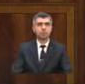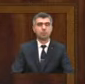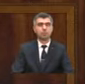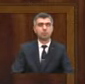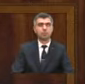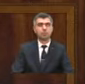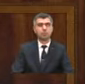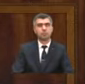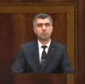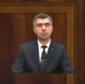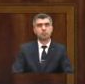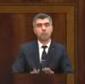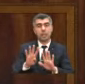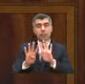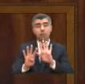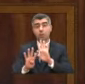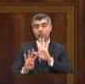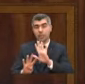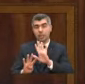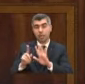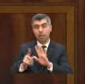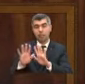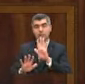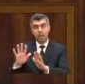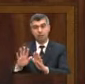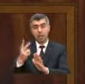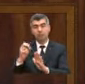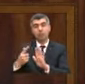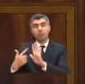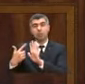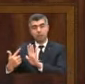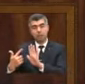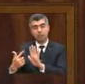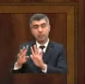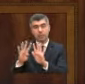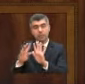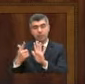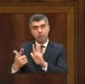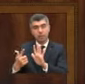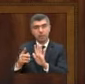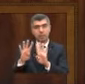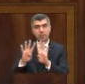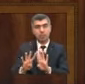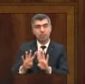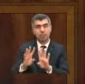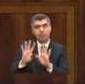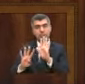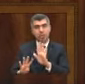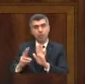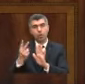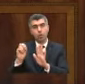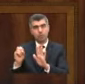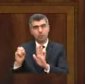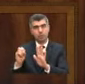98 15 من 2017 2017 18 19 20 وحنا في 21 بحرا درتو